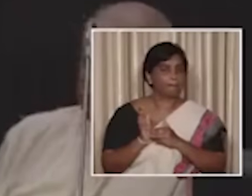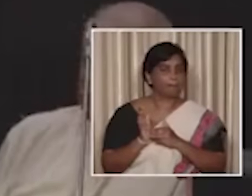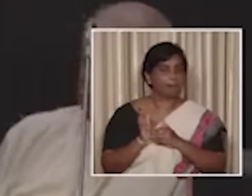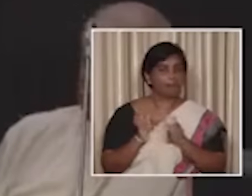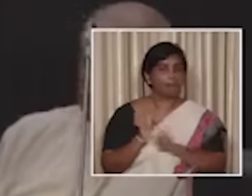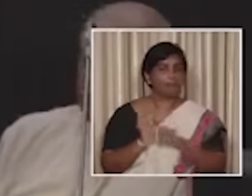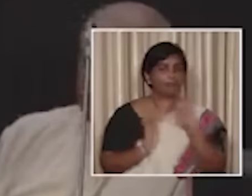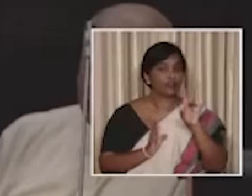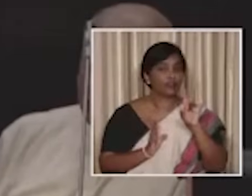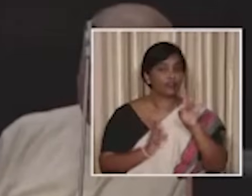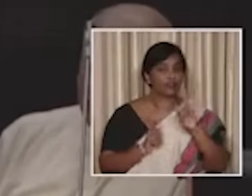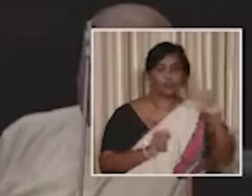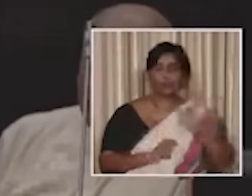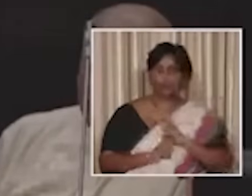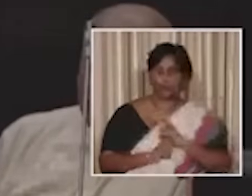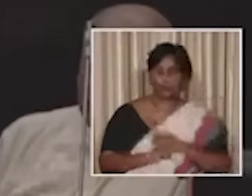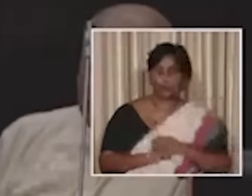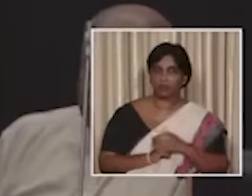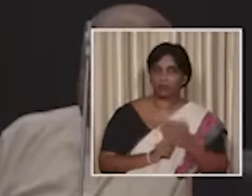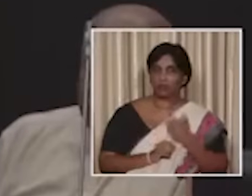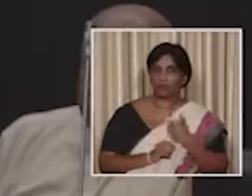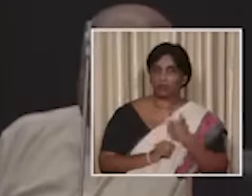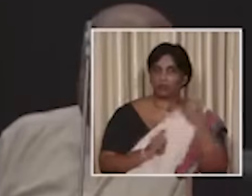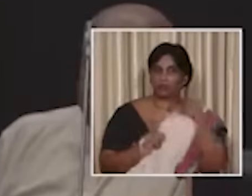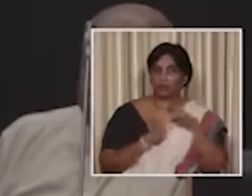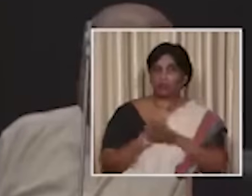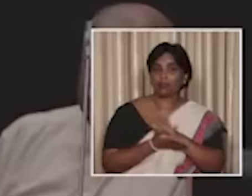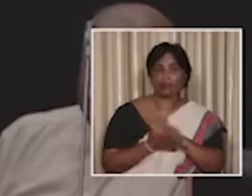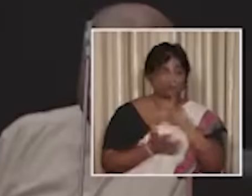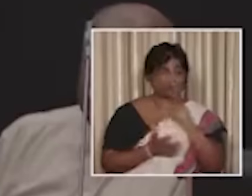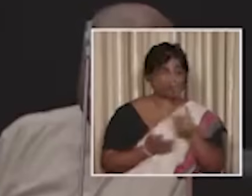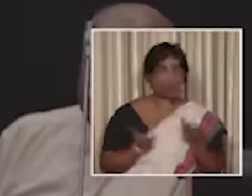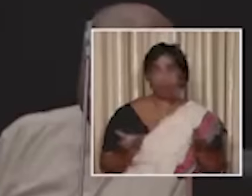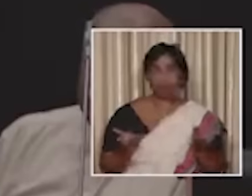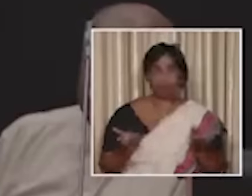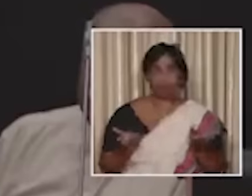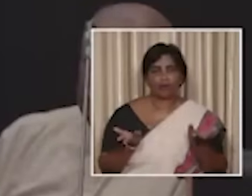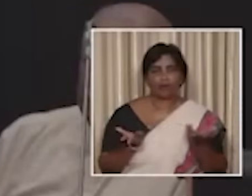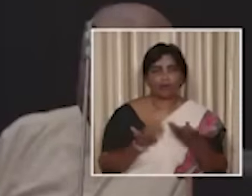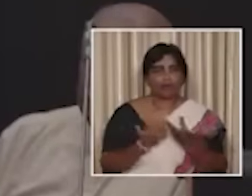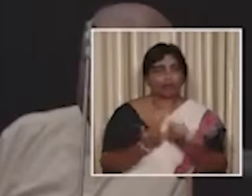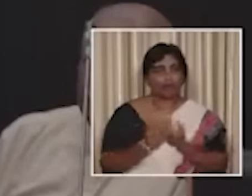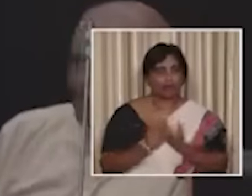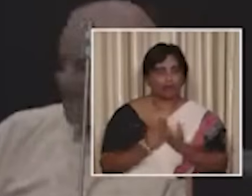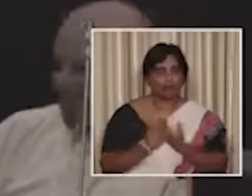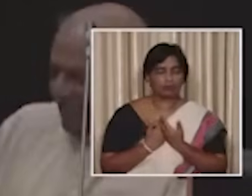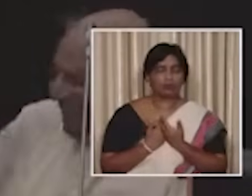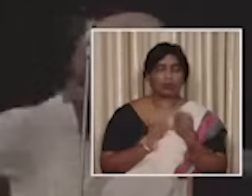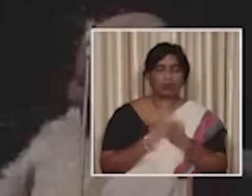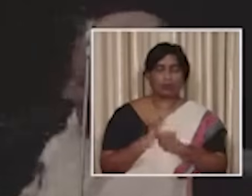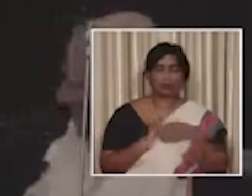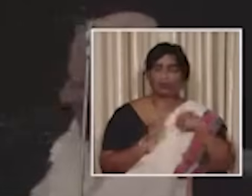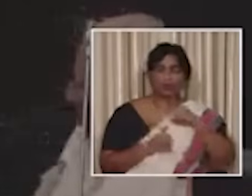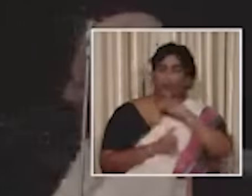பாராளுமன்ற தேர்தல் இரண்டையும் நடாத்துவேன், அதன் பிறகு ஏனைய தேர்தல்களையும் நடாத்துவேன், இக்காரணம் கொண்டும் தேர்தல்கள்